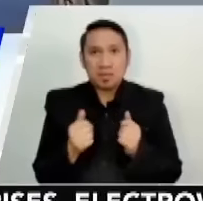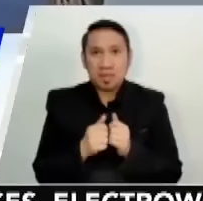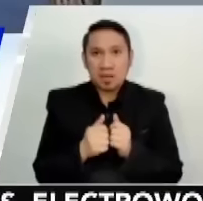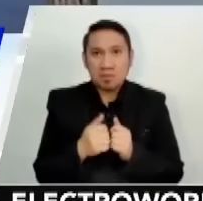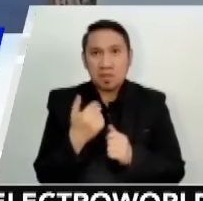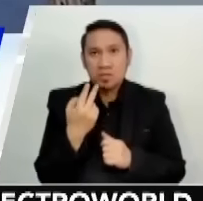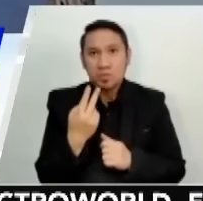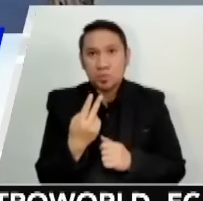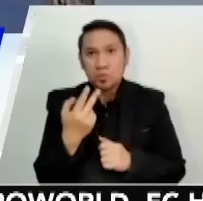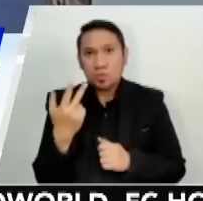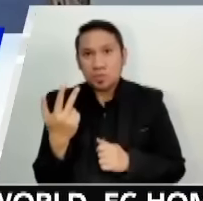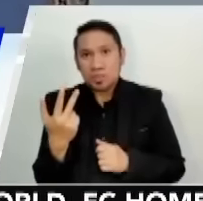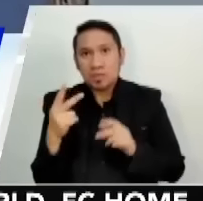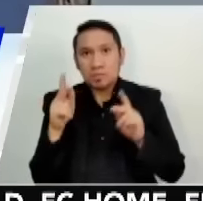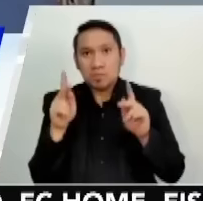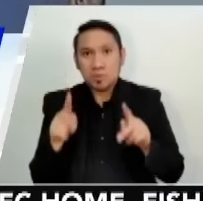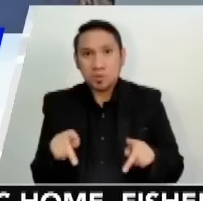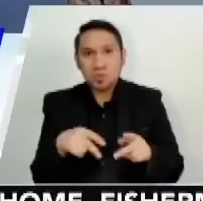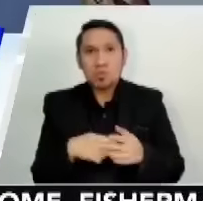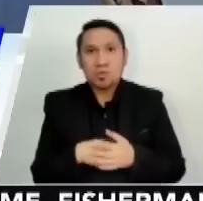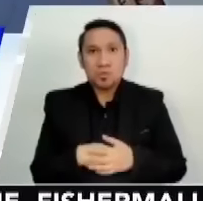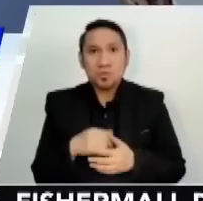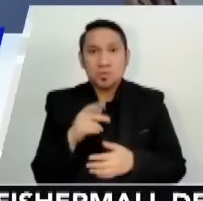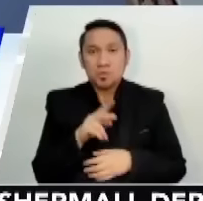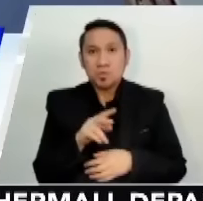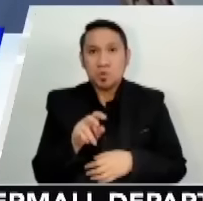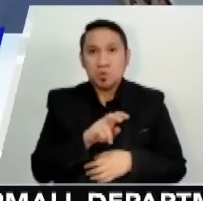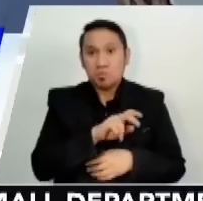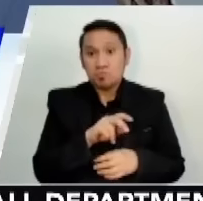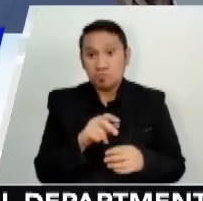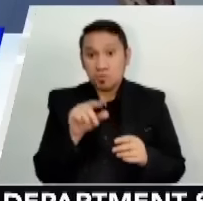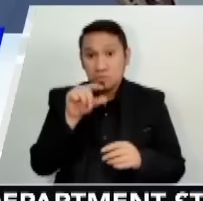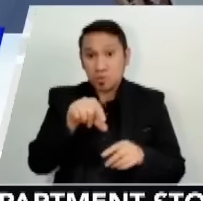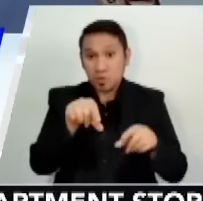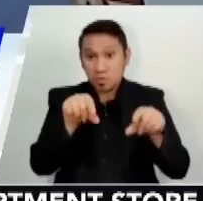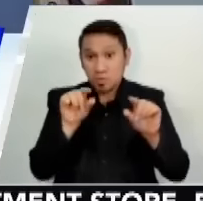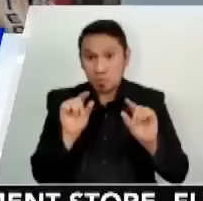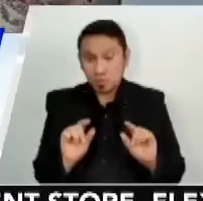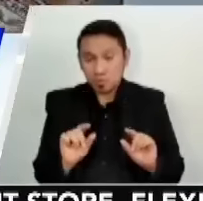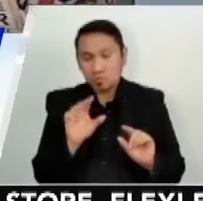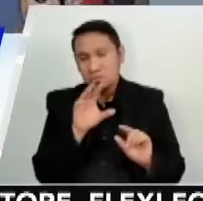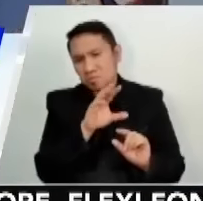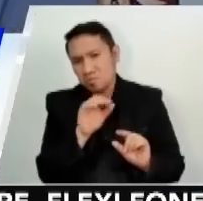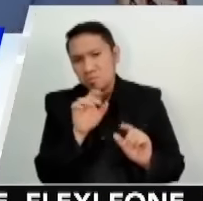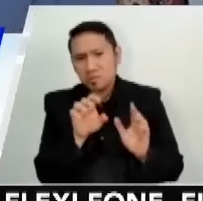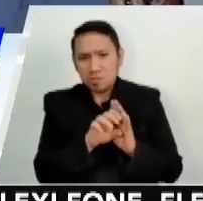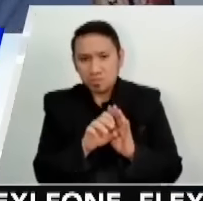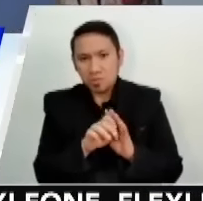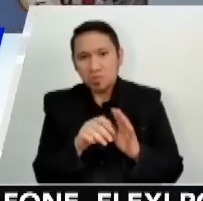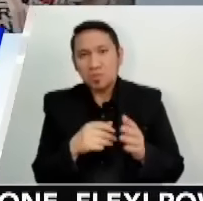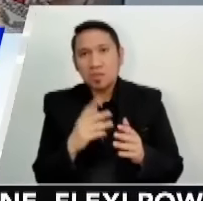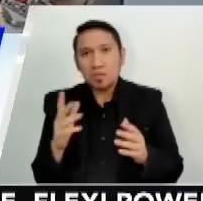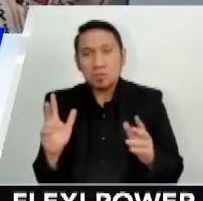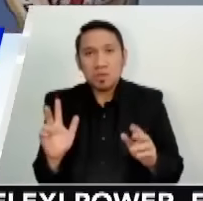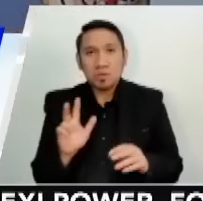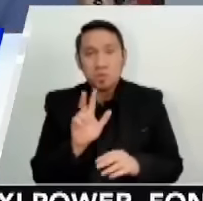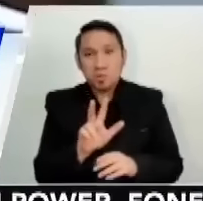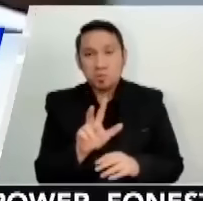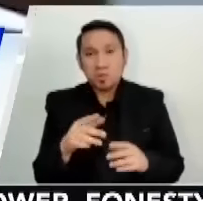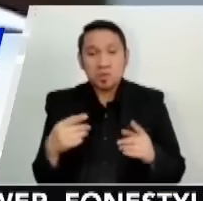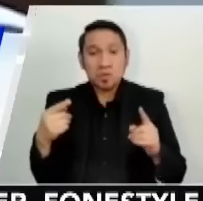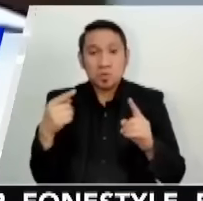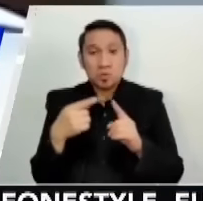Guadalupe, MRT station, sasakay sila. Maayos yung attire nila at kasama sila hanggang sa GMA, Quezon